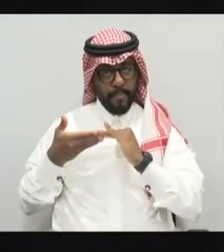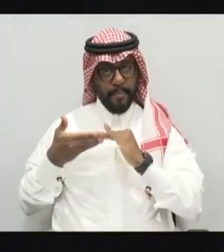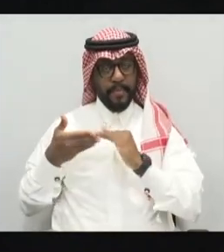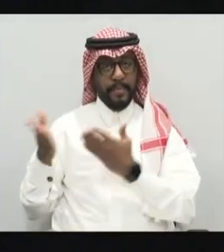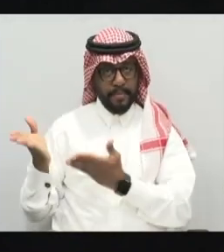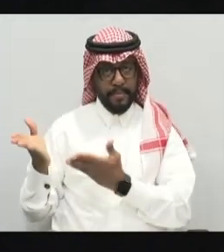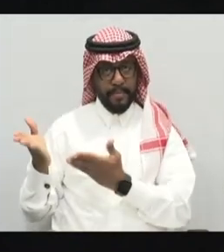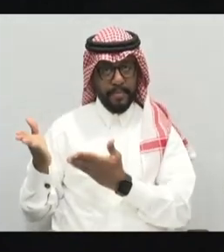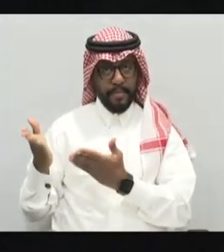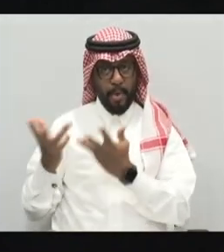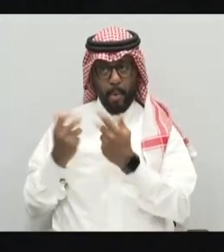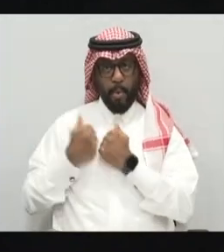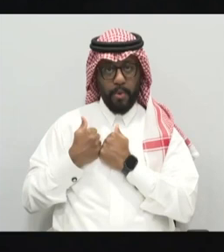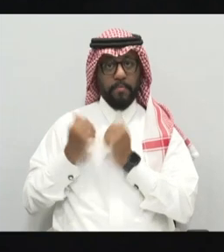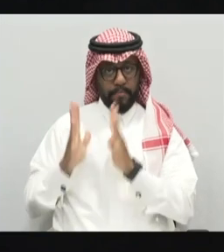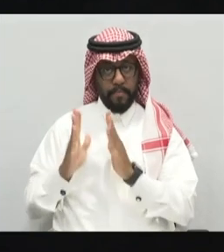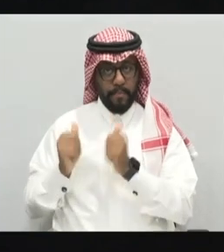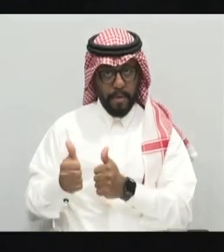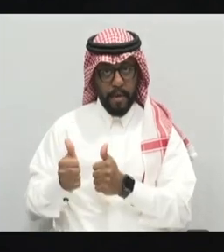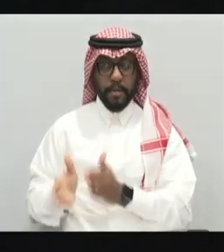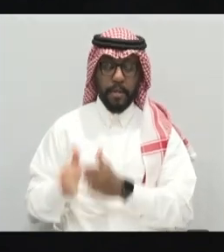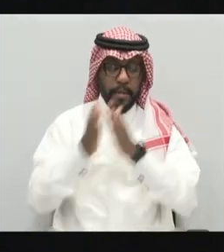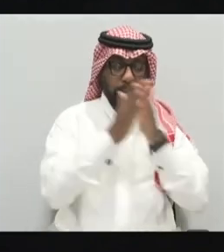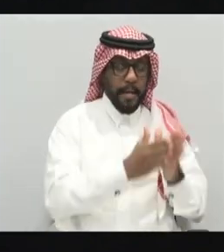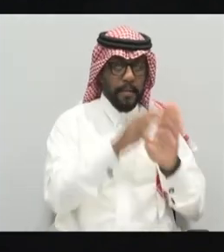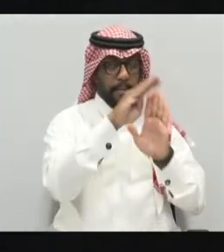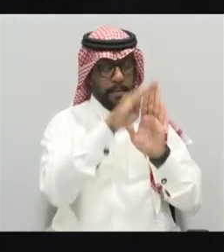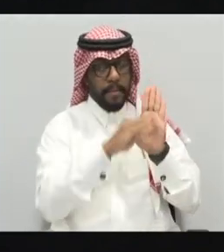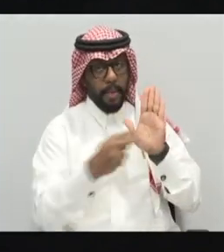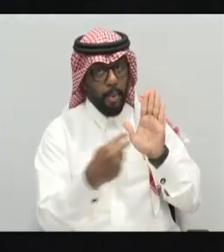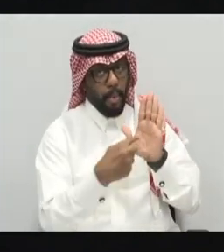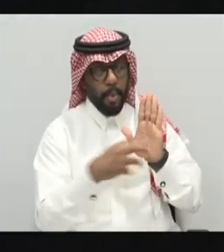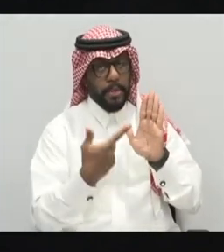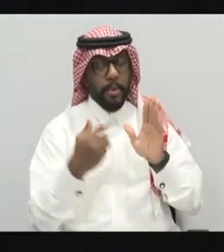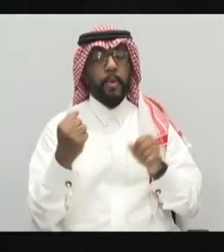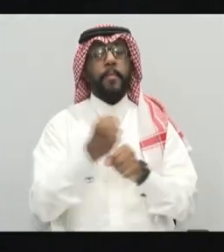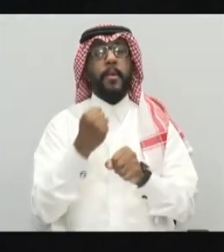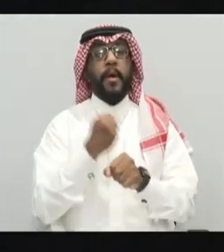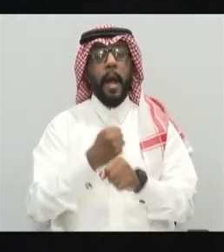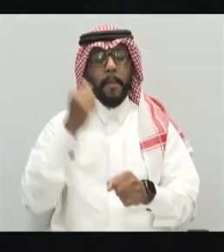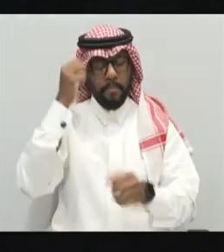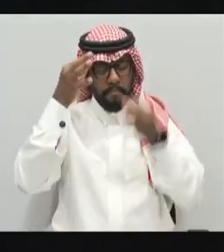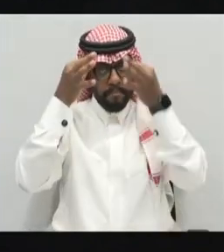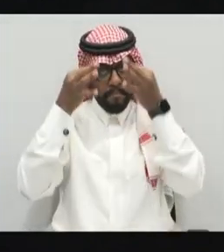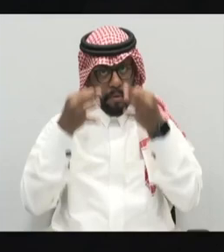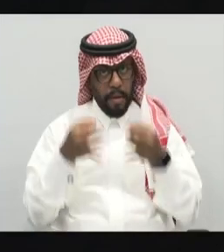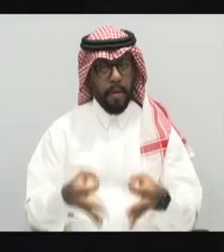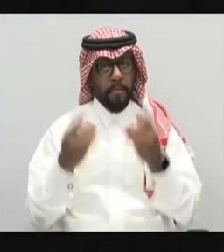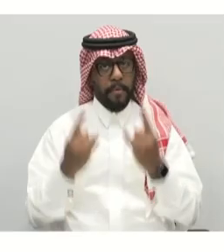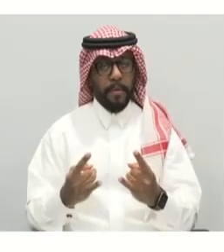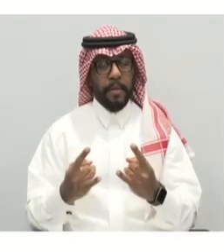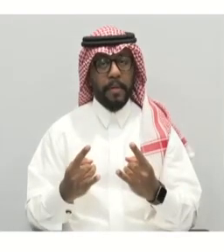من الواجبات في العبارات السابقه العمل بجد ممتاز احترام